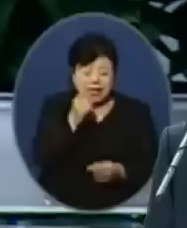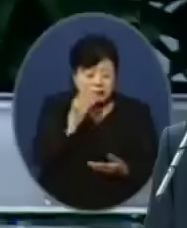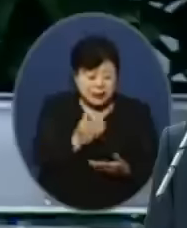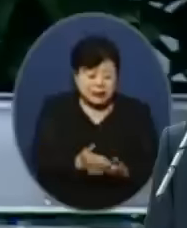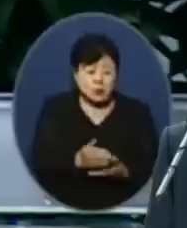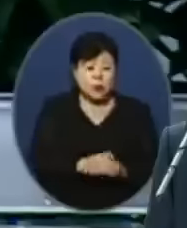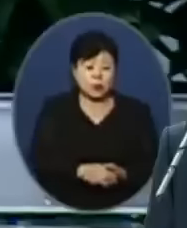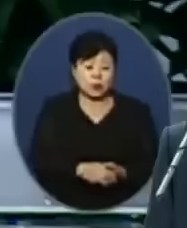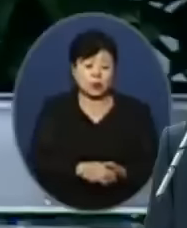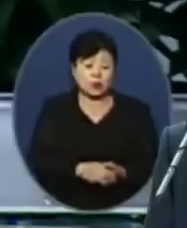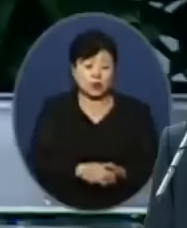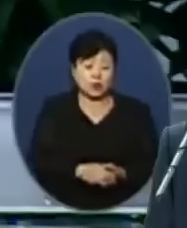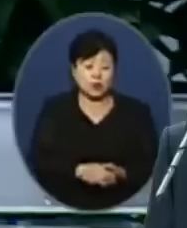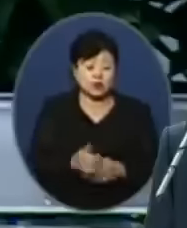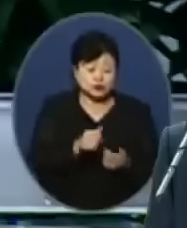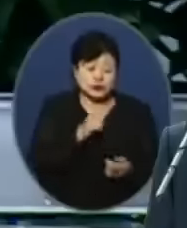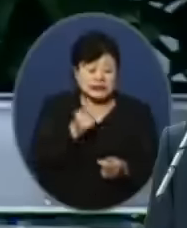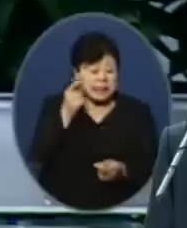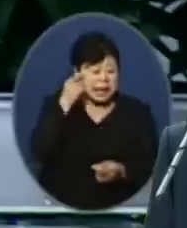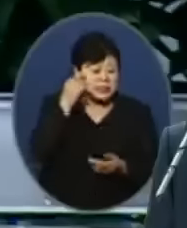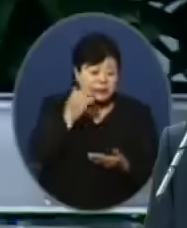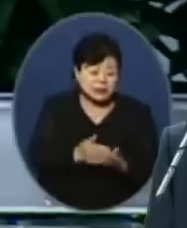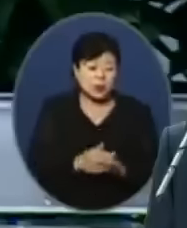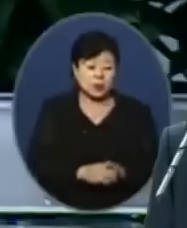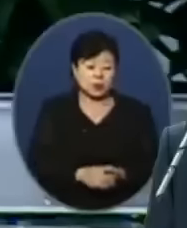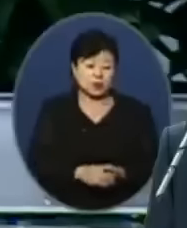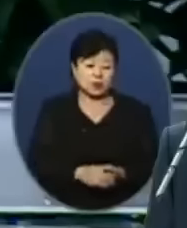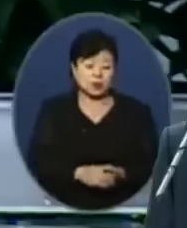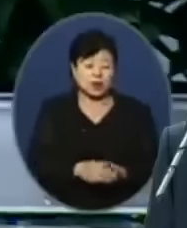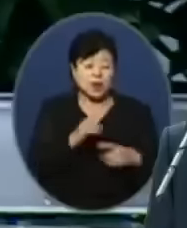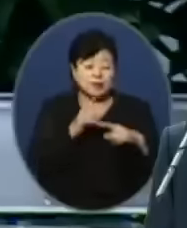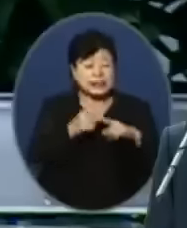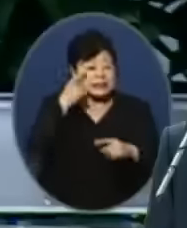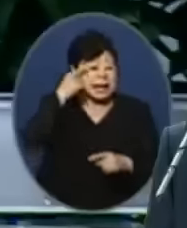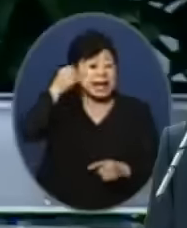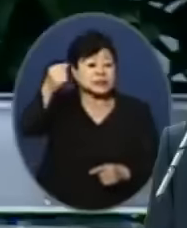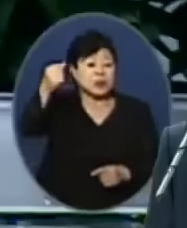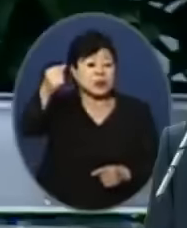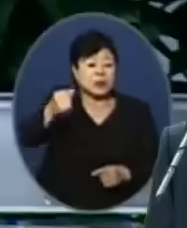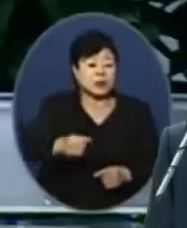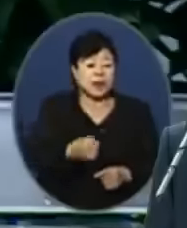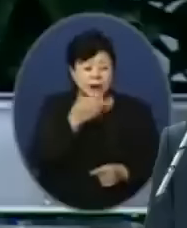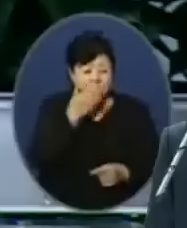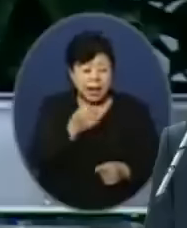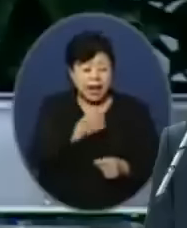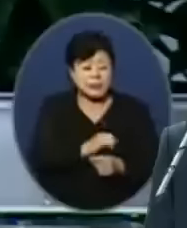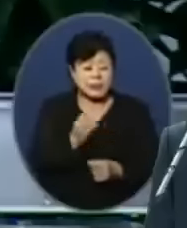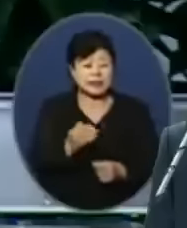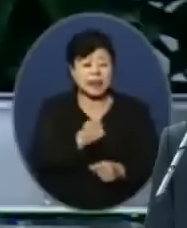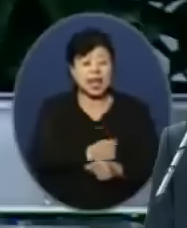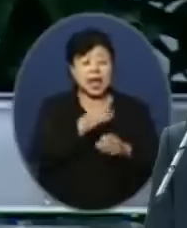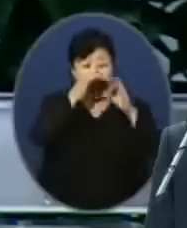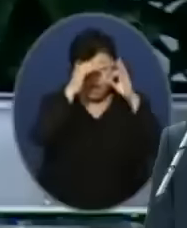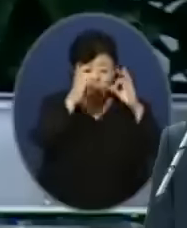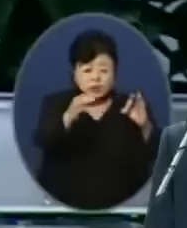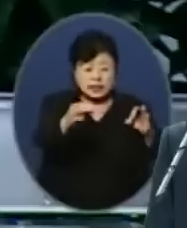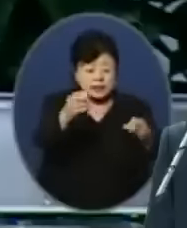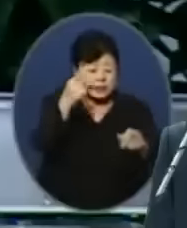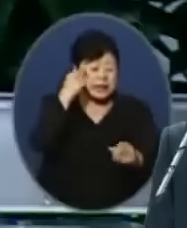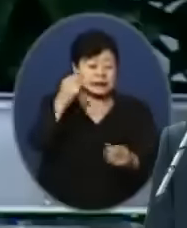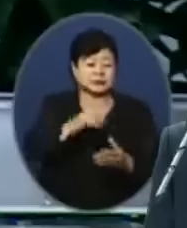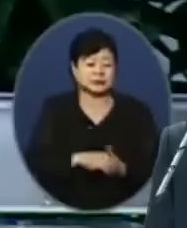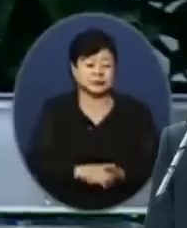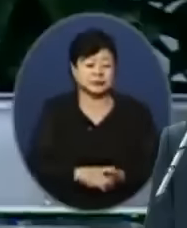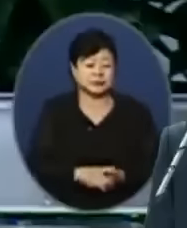생각하지 마십시오. 죽는다고 생각하지 마십시오. 긍정적으로 생각하고 할 수 있다 하면 된다 해보자라고